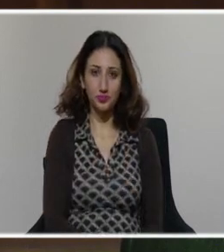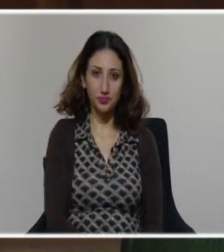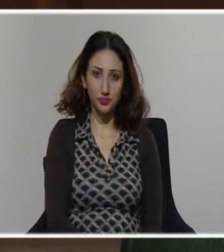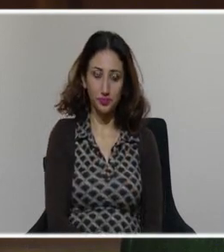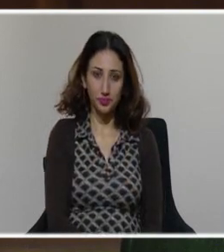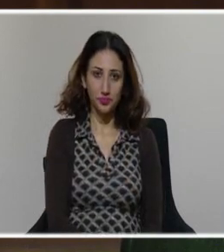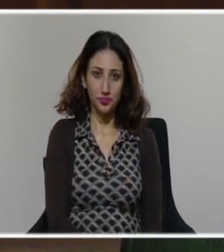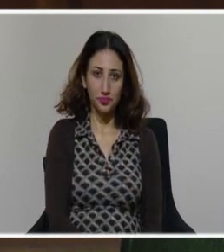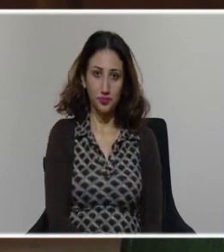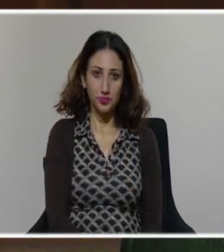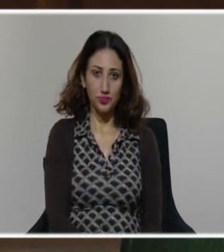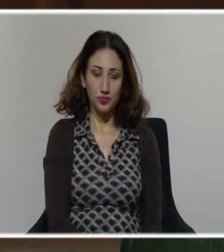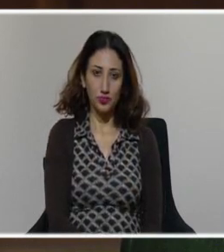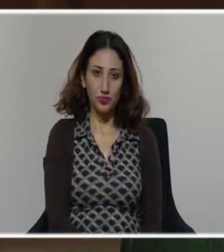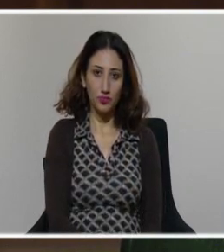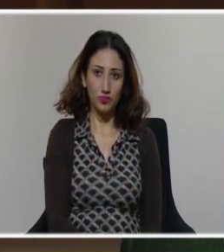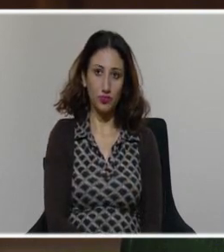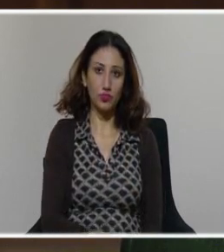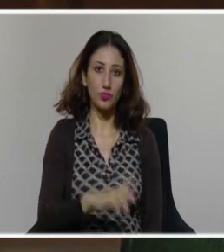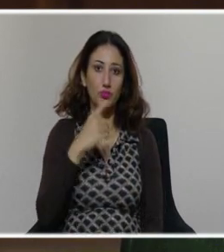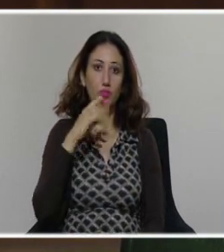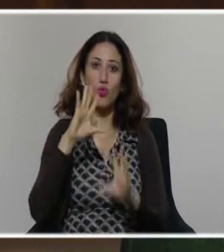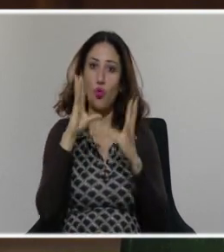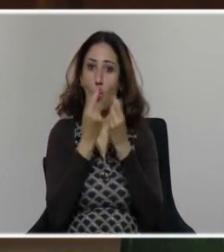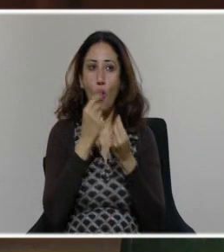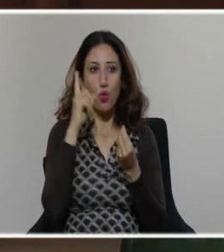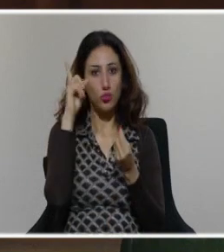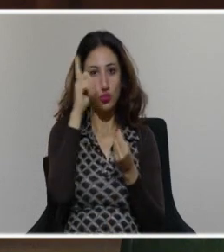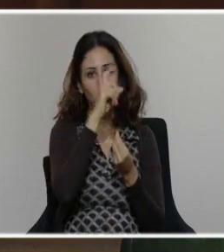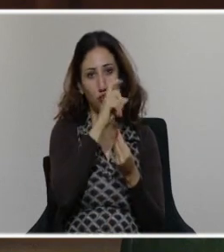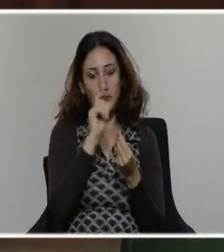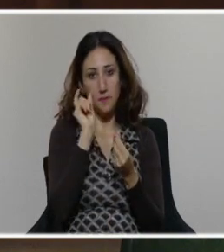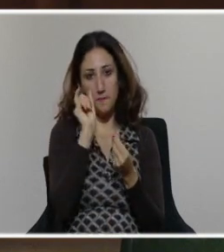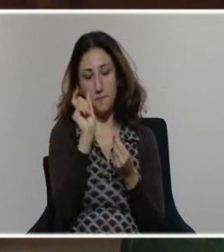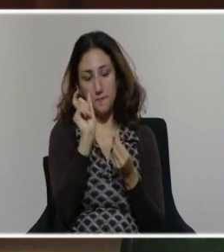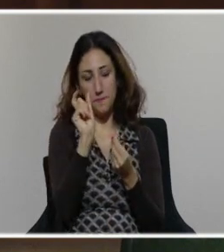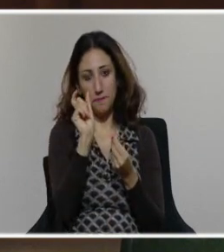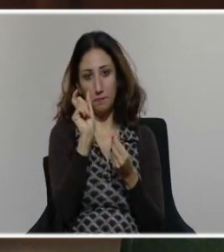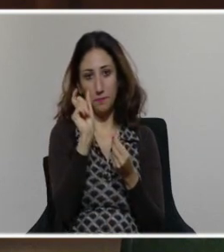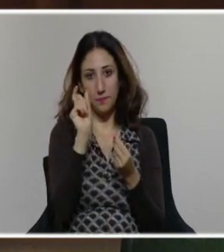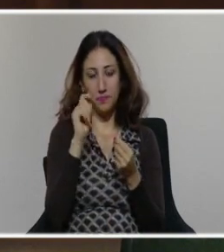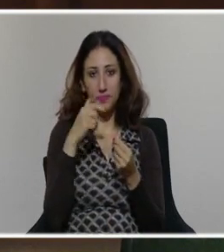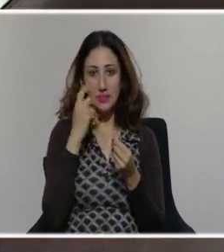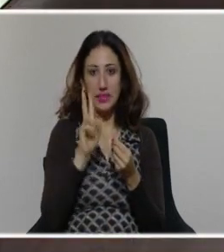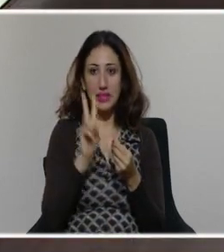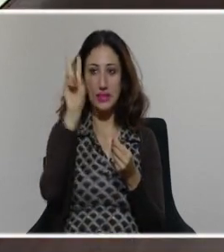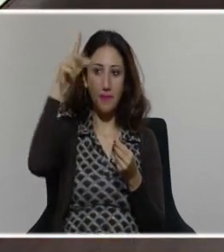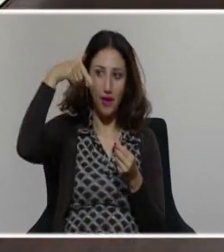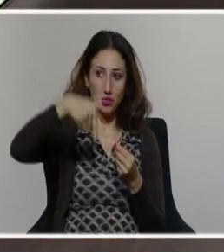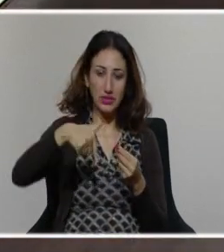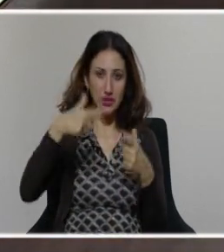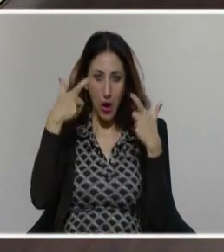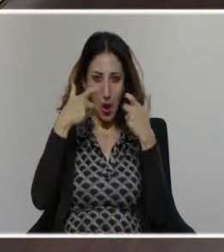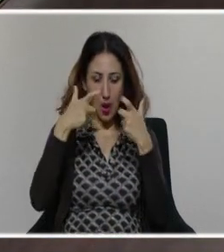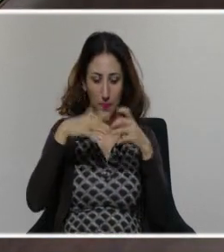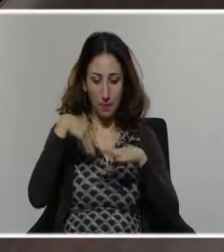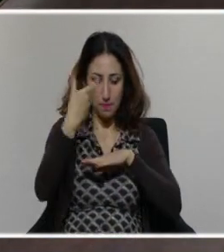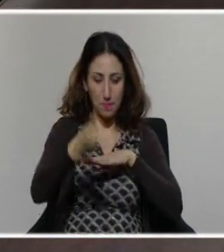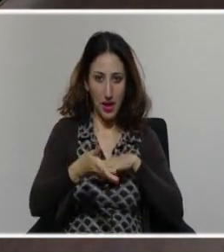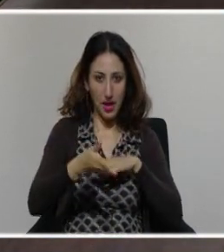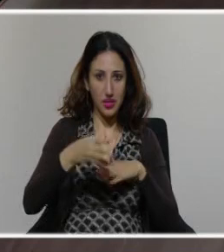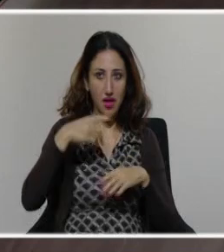مشهد الاسر. ده كل المشاهد. مشهد الاسر بعد نكسه 67 واسر يوسف